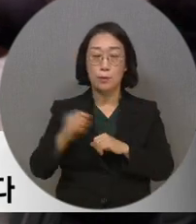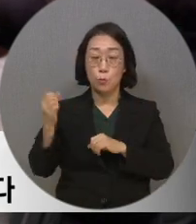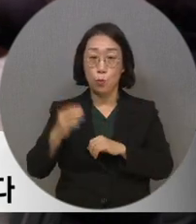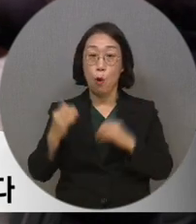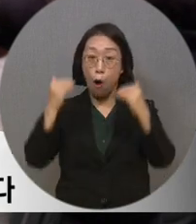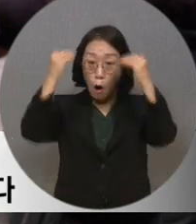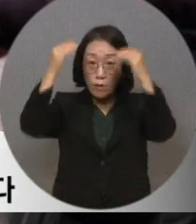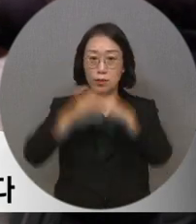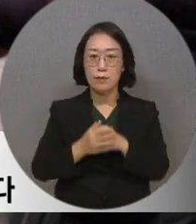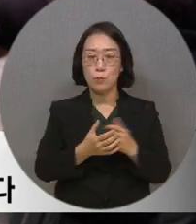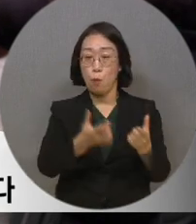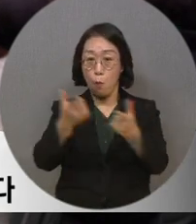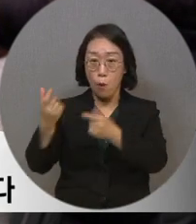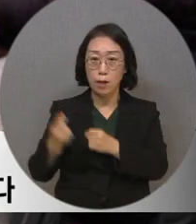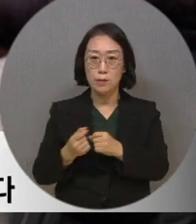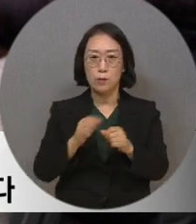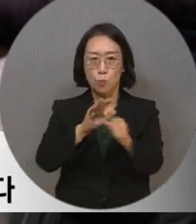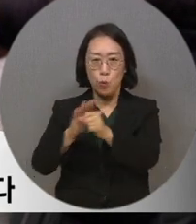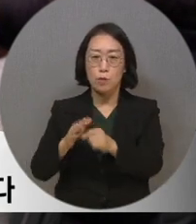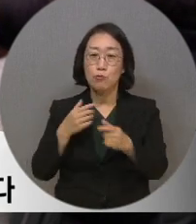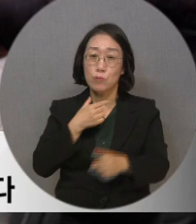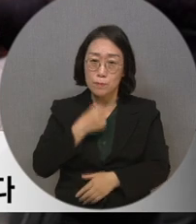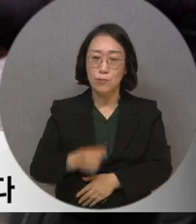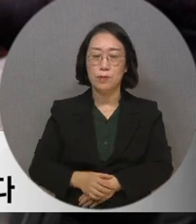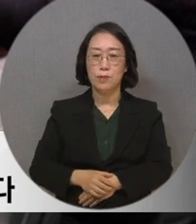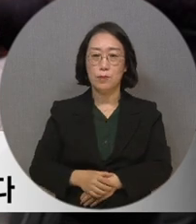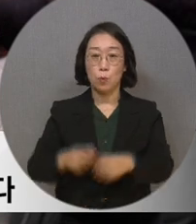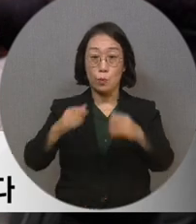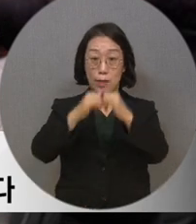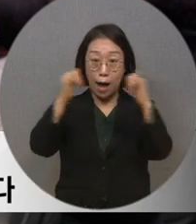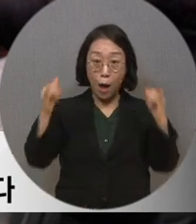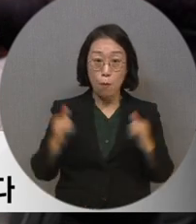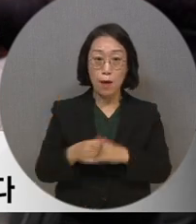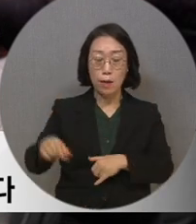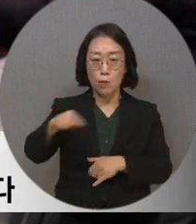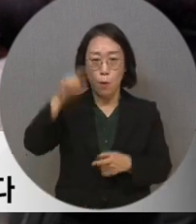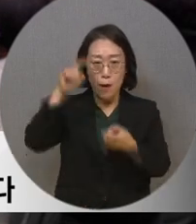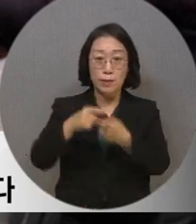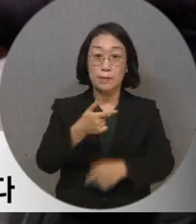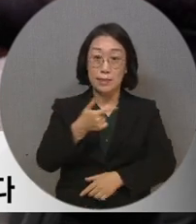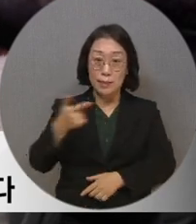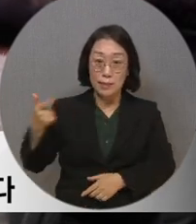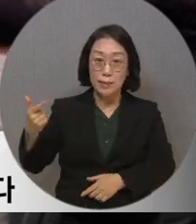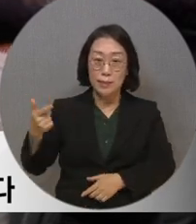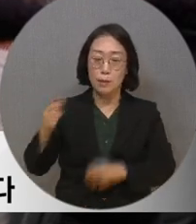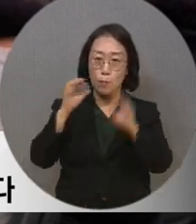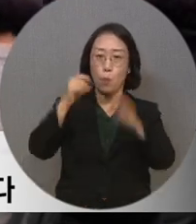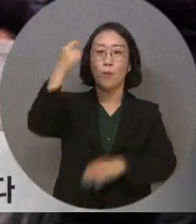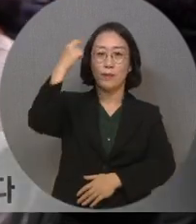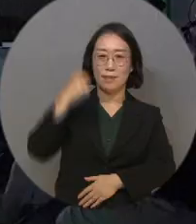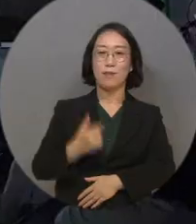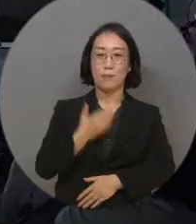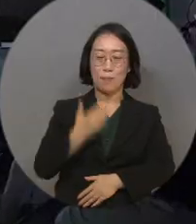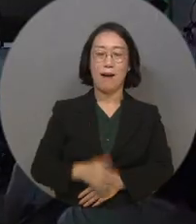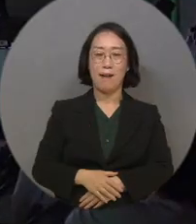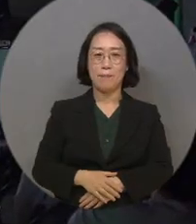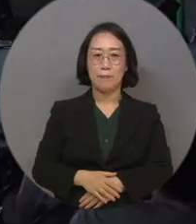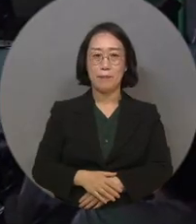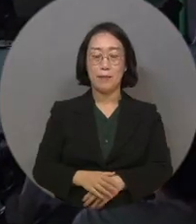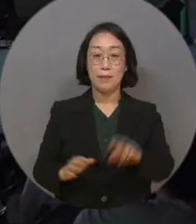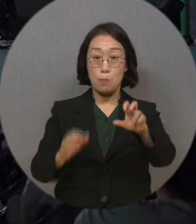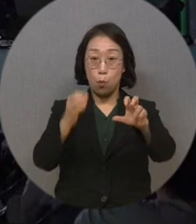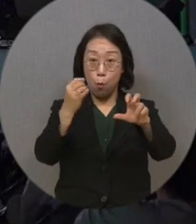어른들 세계에서 얼마나 많이 일어나고 있는지 또 이 지역사회에서 여기에 대한 관심이 얼마나 많은지 느낄 수 있었습니다. 이번